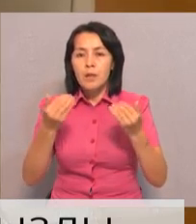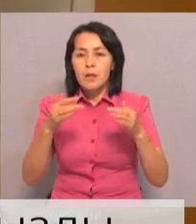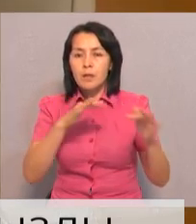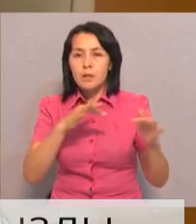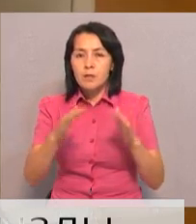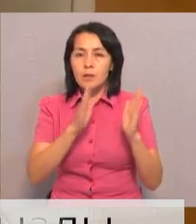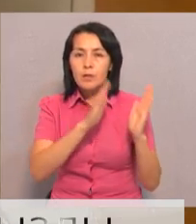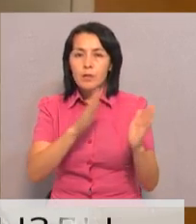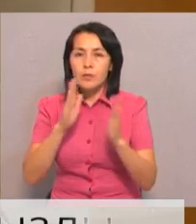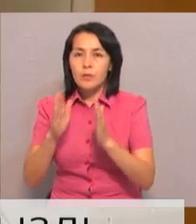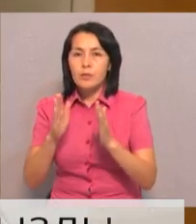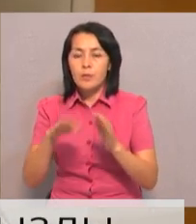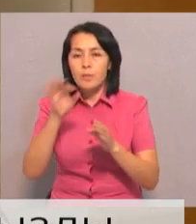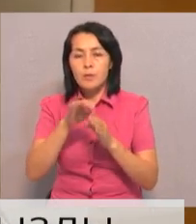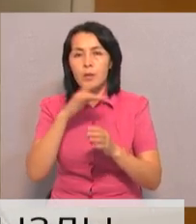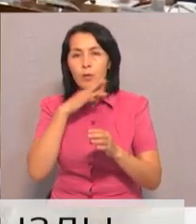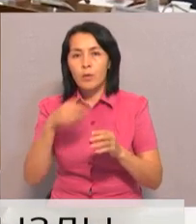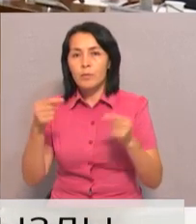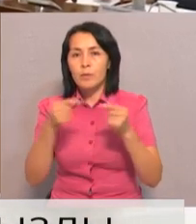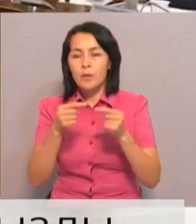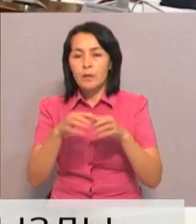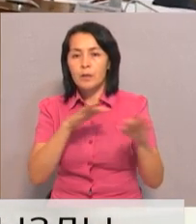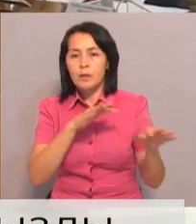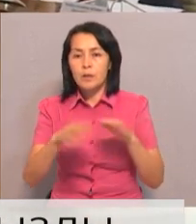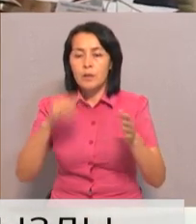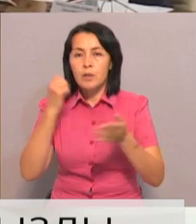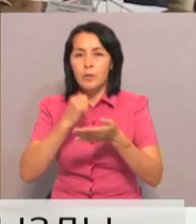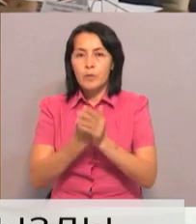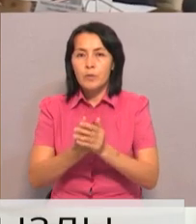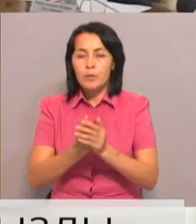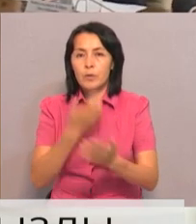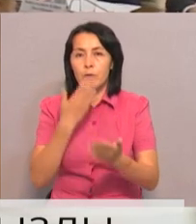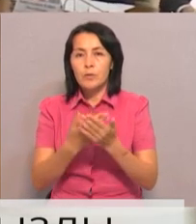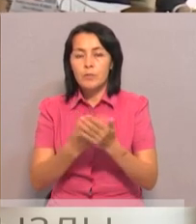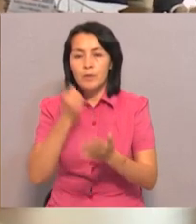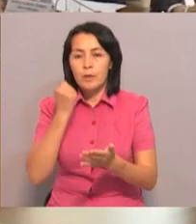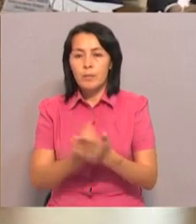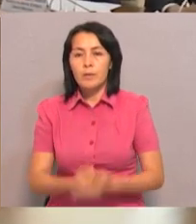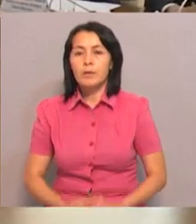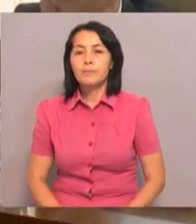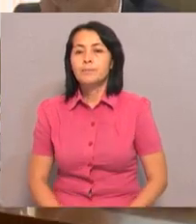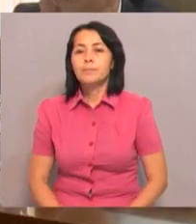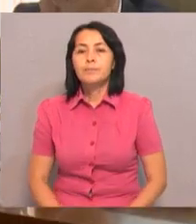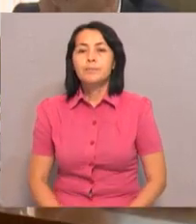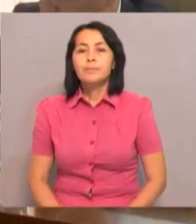іс-қимылды жүйелі қылу мақсатында бірқатар нақты шараларды көздей отырып ұсынымдар қабылданды.